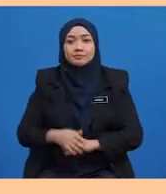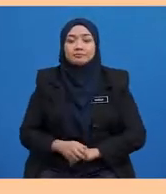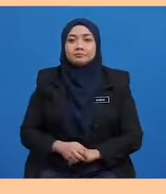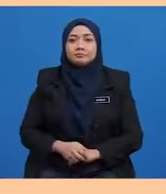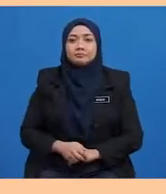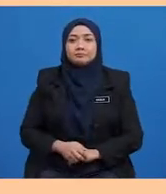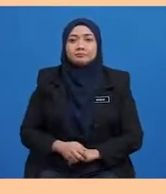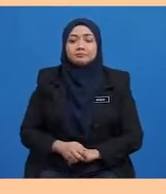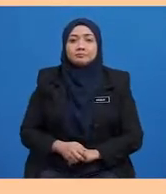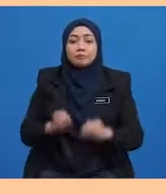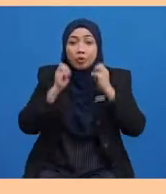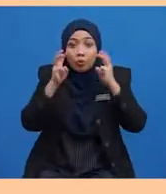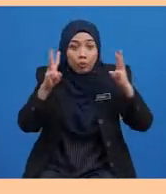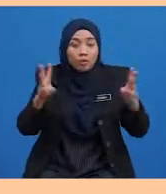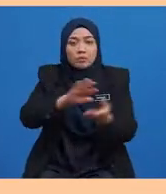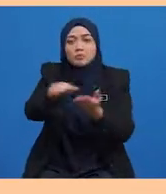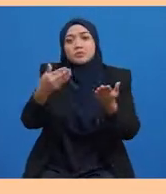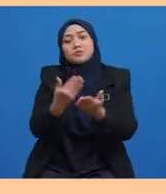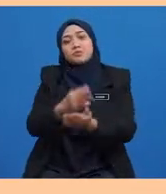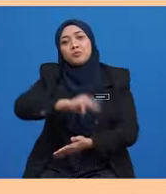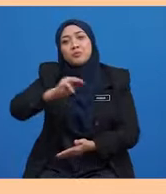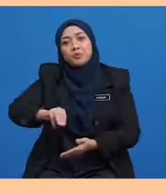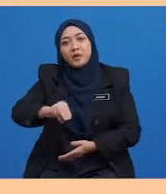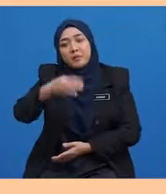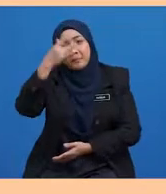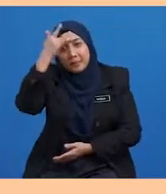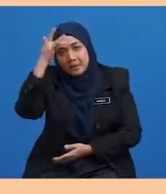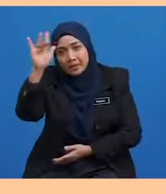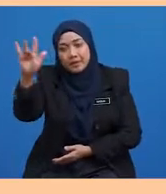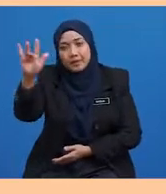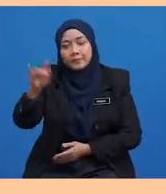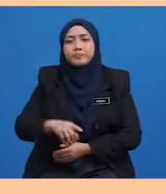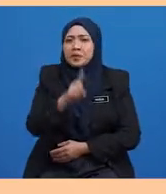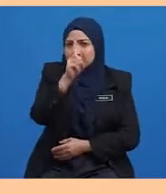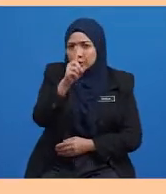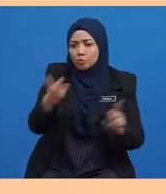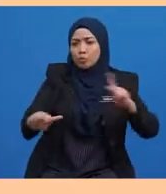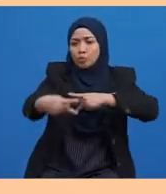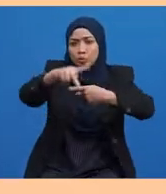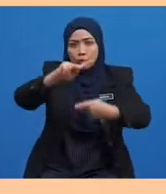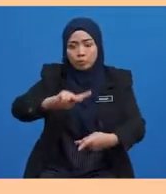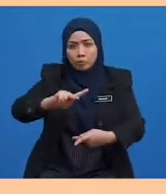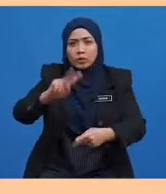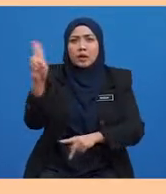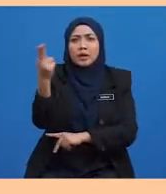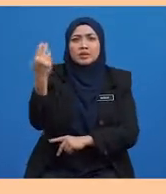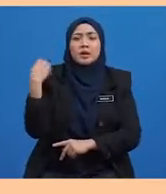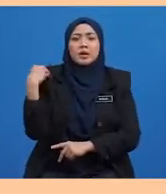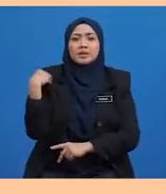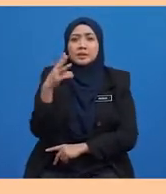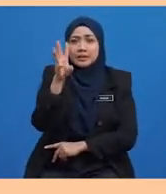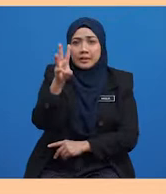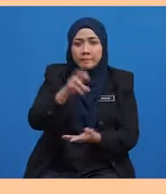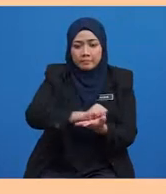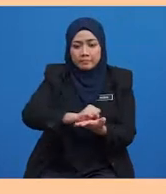Wow, anda semua memang cerdik betul. Sebuah kubus mempunyai 6 satah